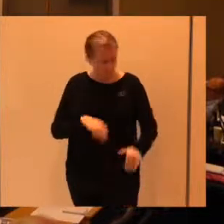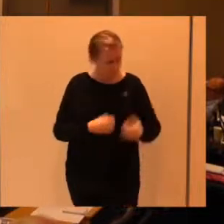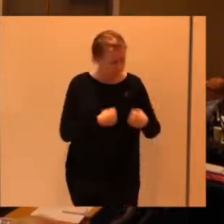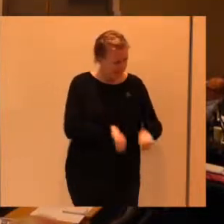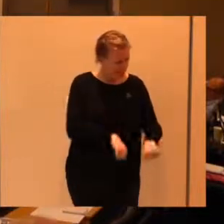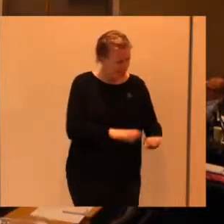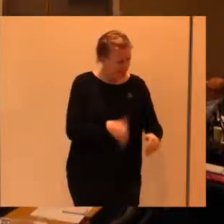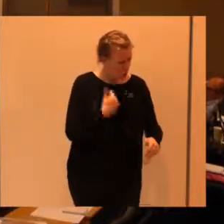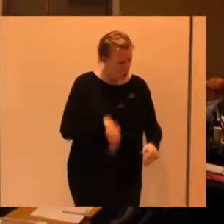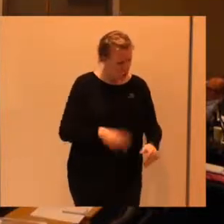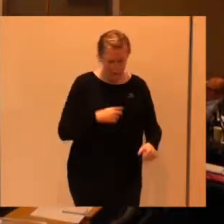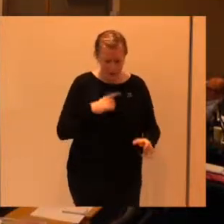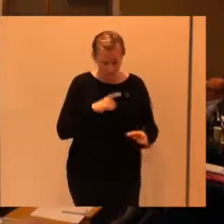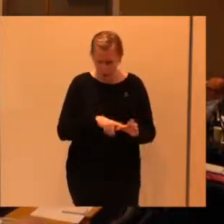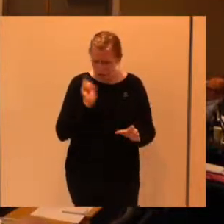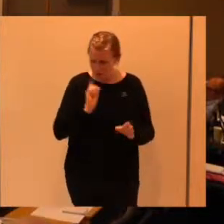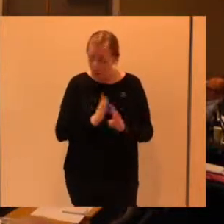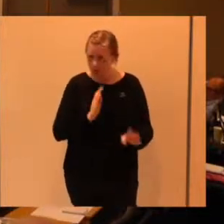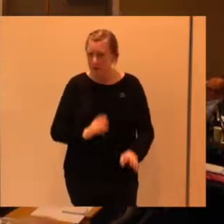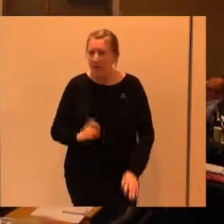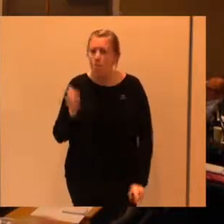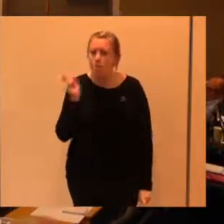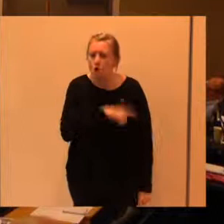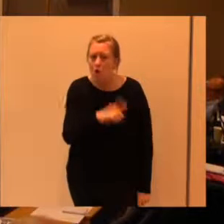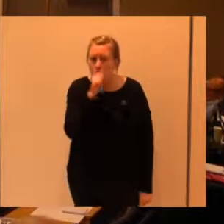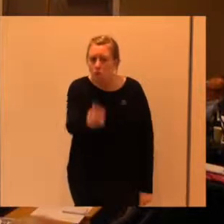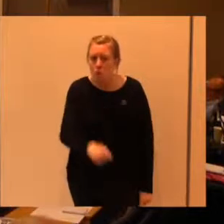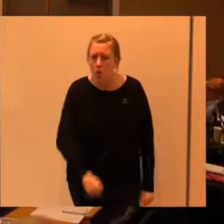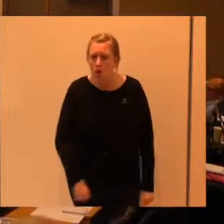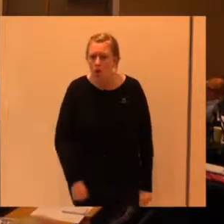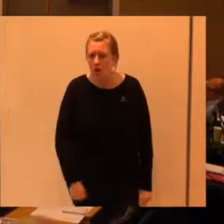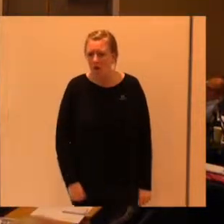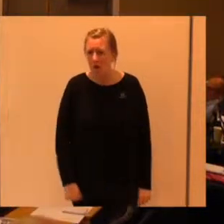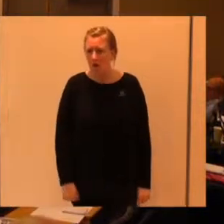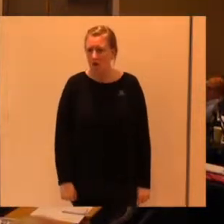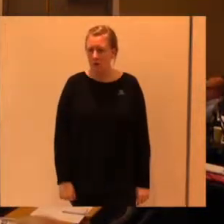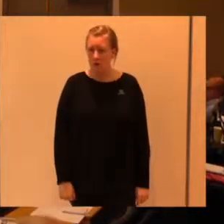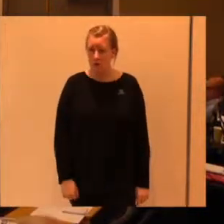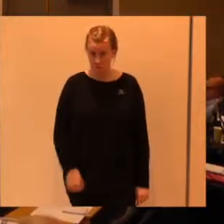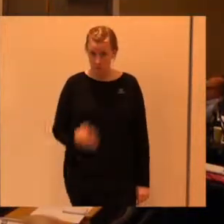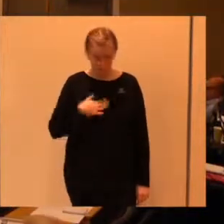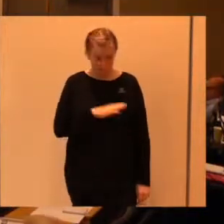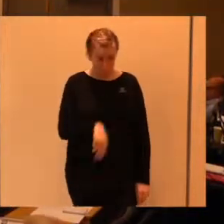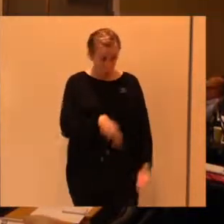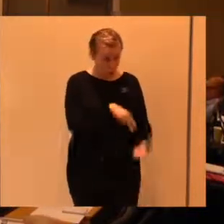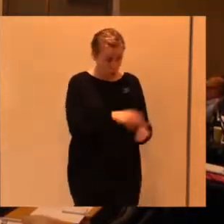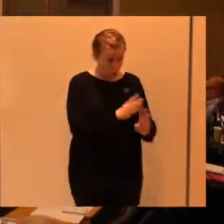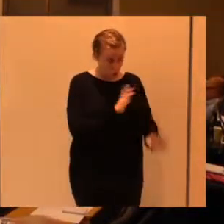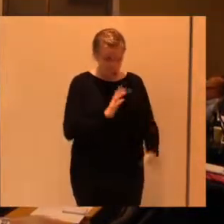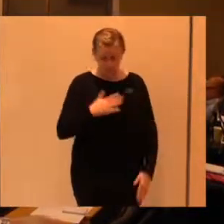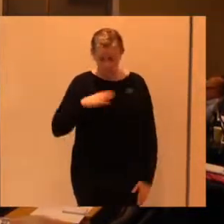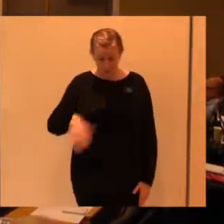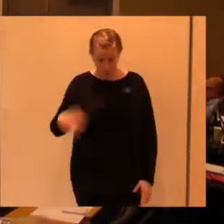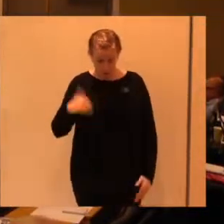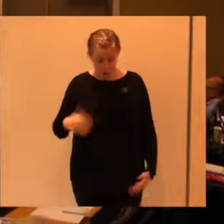är borttagen från kön. Eller om man faktiskt står i kön. Det går faktiskt inte att förstå vad som har hänt nu. Har jag ställt mitt barn i kön? Eller har det hänt något fruktansvärt?